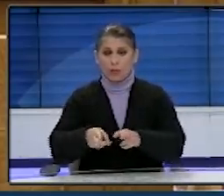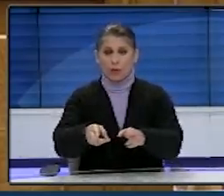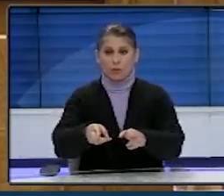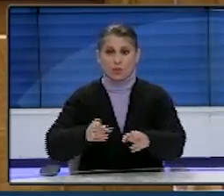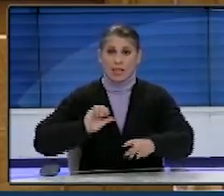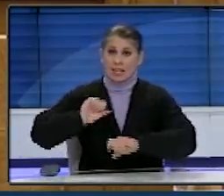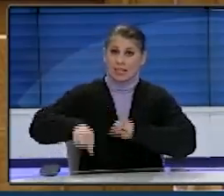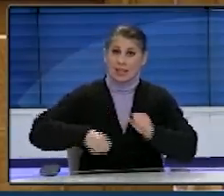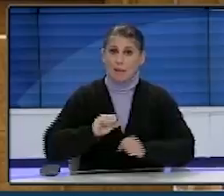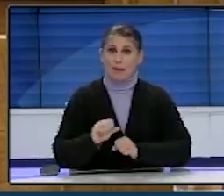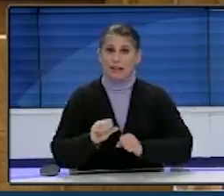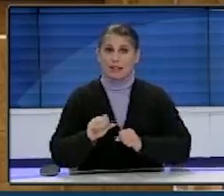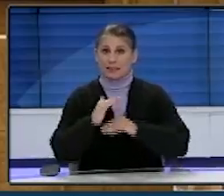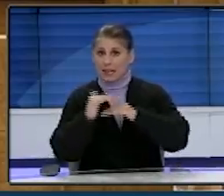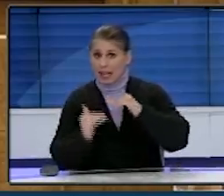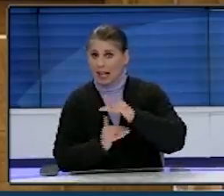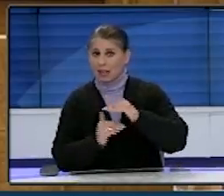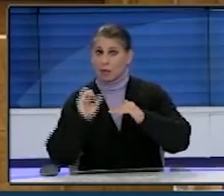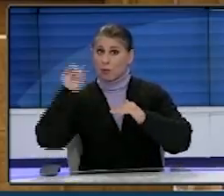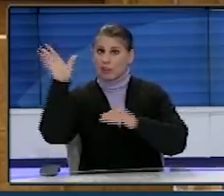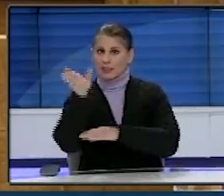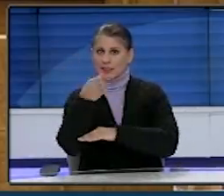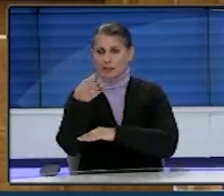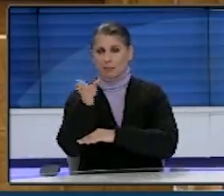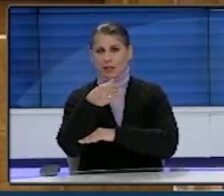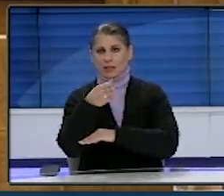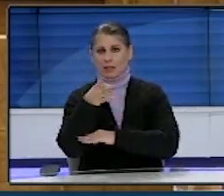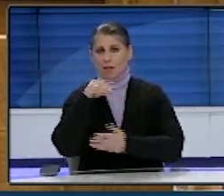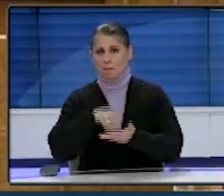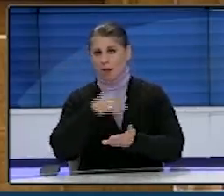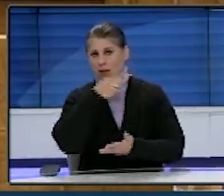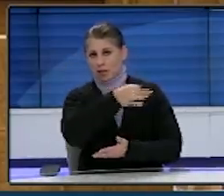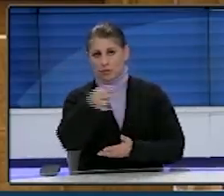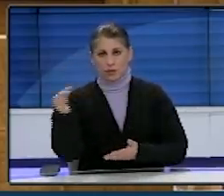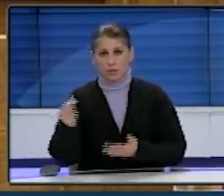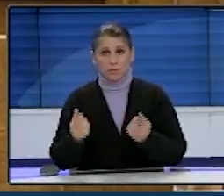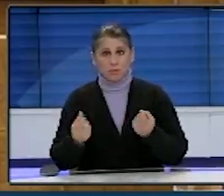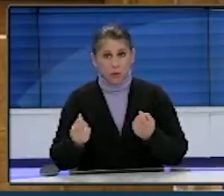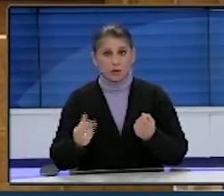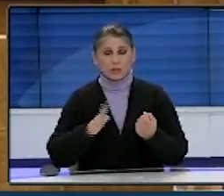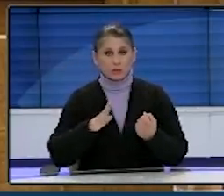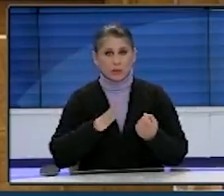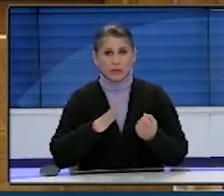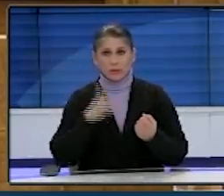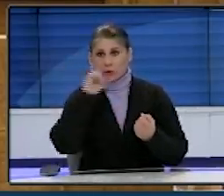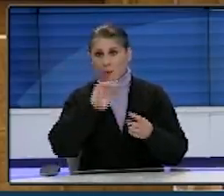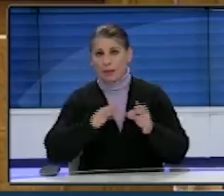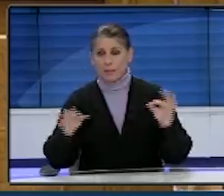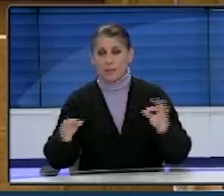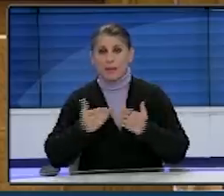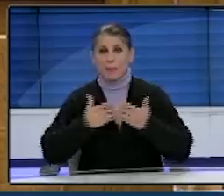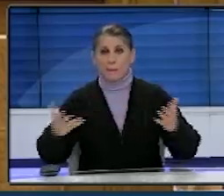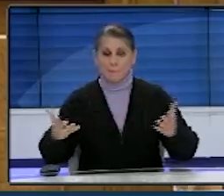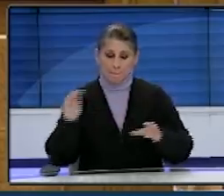να παλέψει κάτω από ξένες σημαίες. Ξαναλέμε, είναι πρόκληση για το λαό μας το παραμύθι ότι η